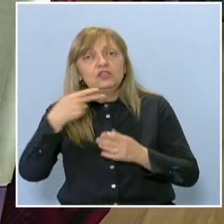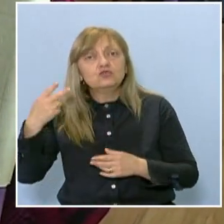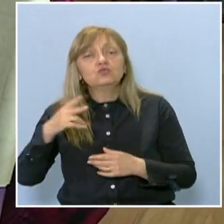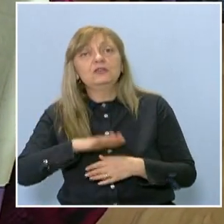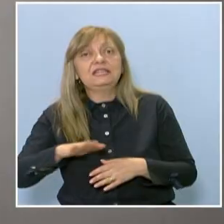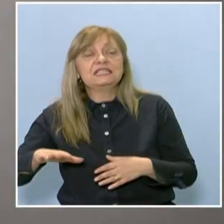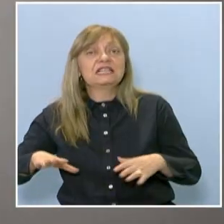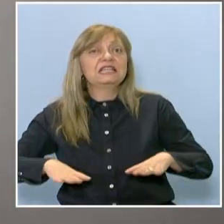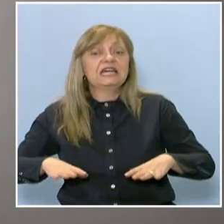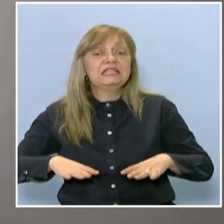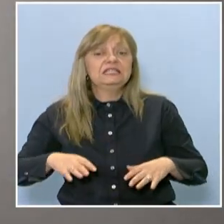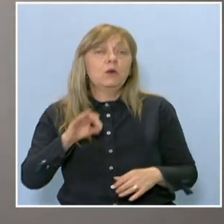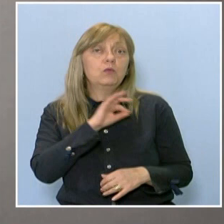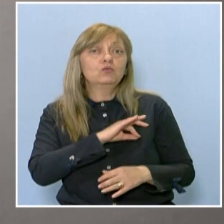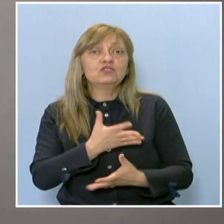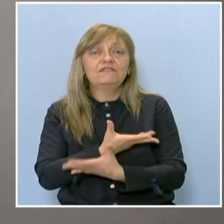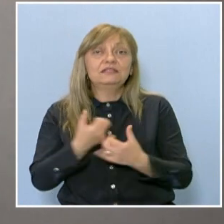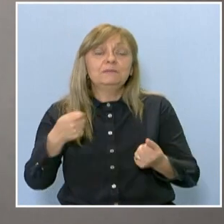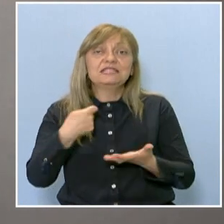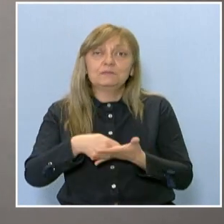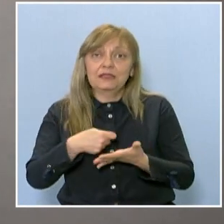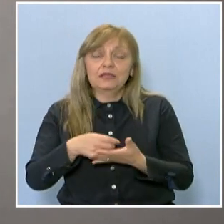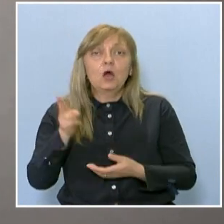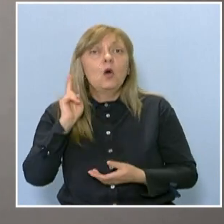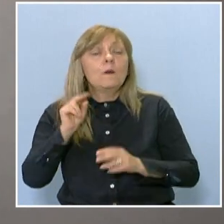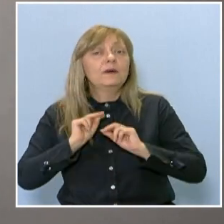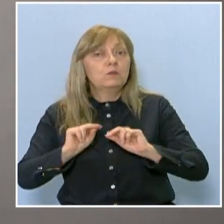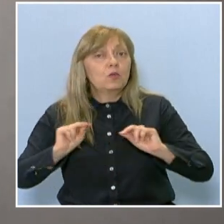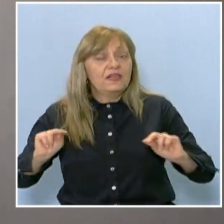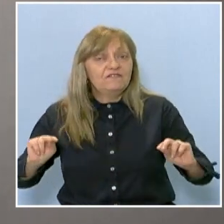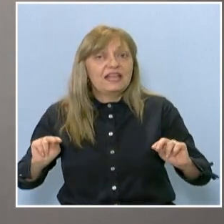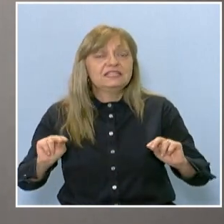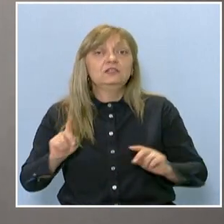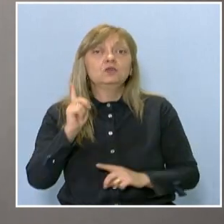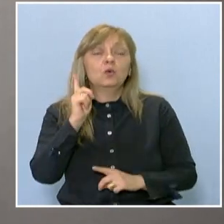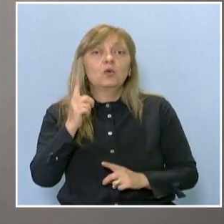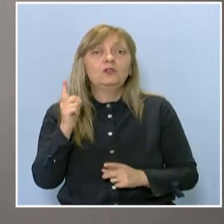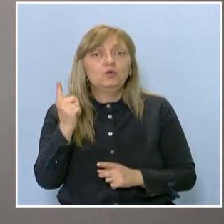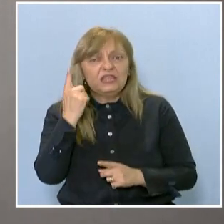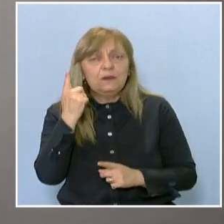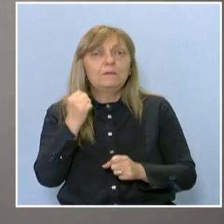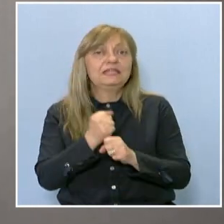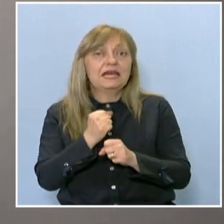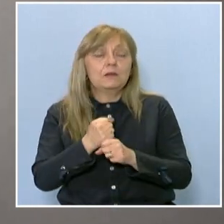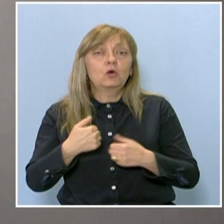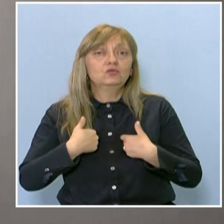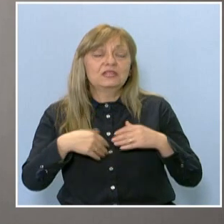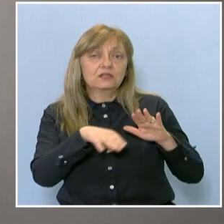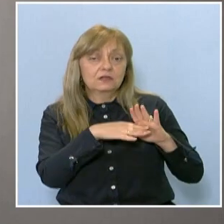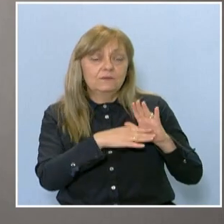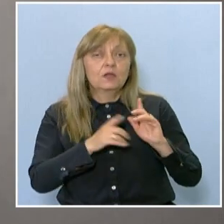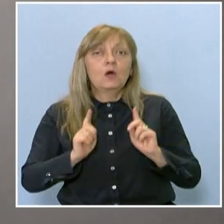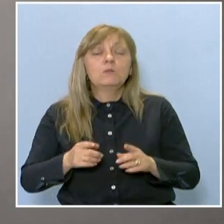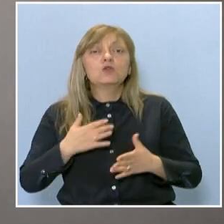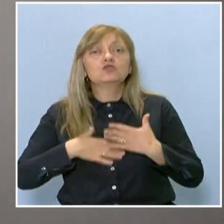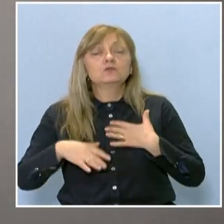напълно безплатно. Преподавателите и въобще училището, което вече веднъж е работило по програмата, може спокойно да използва тази